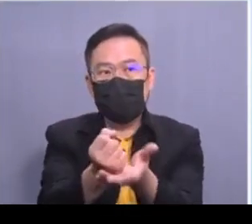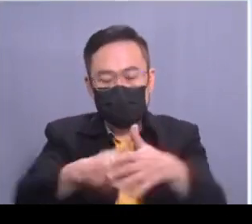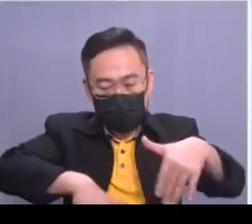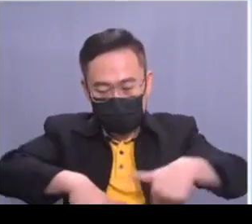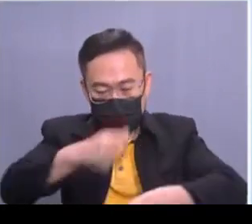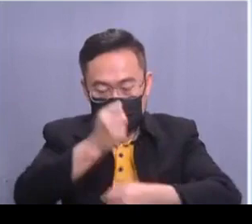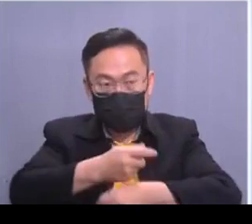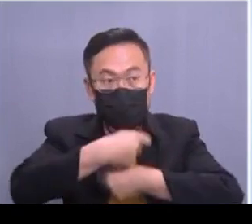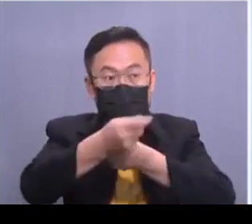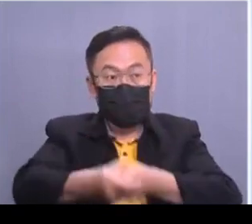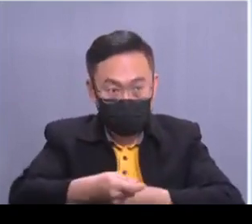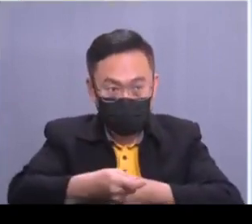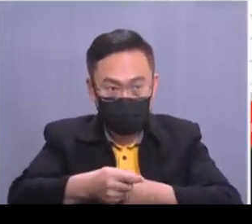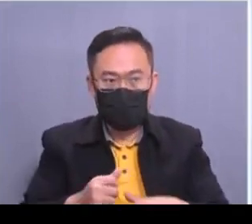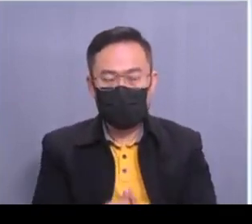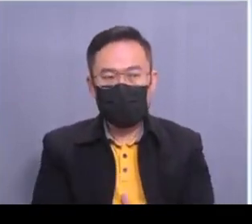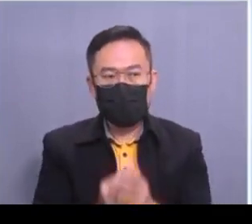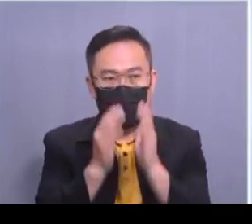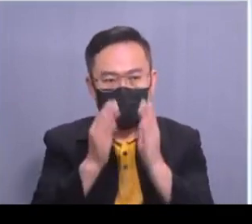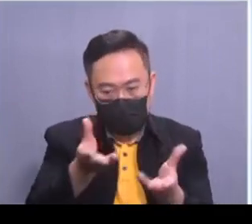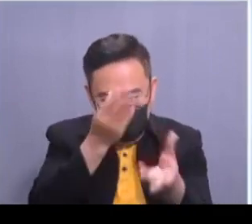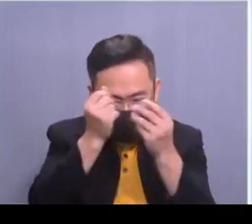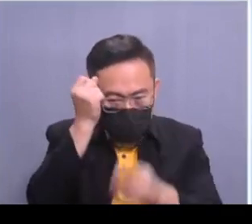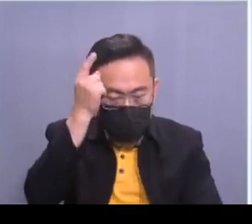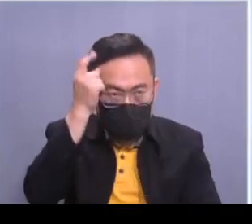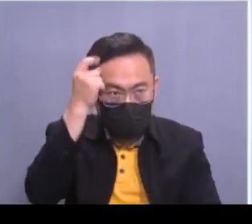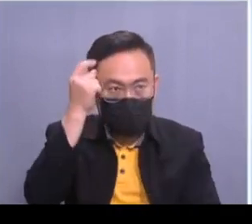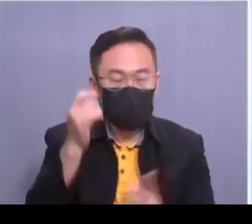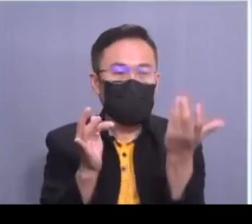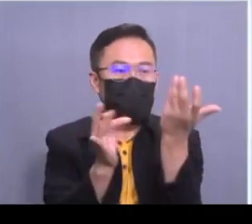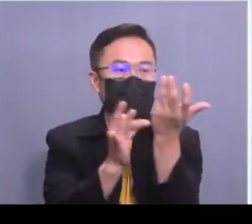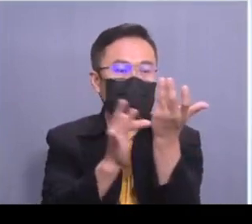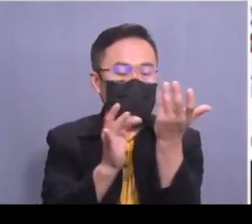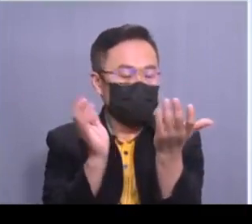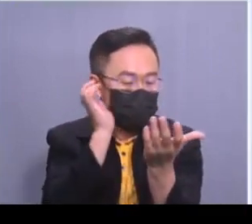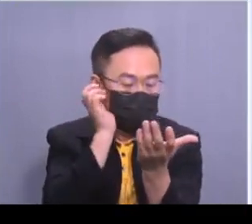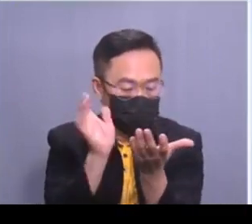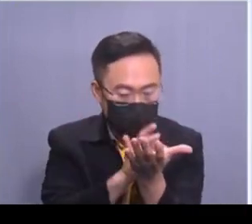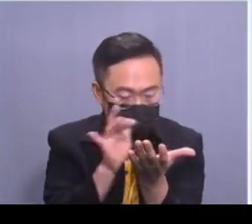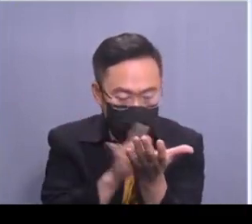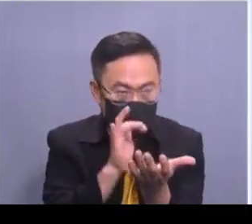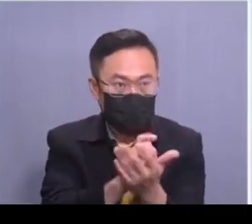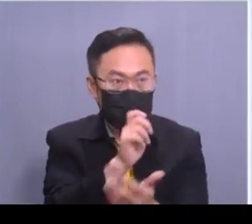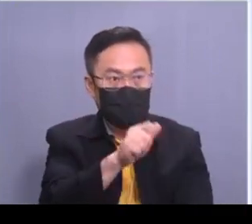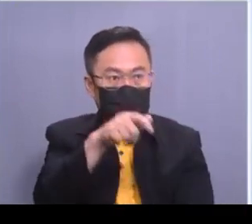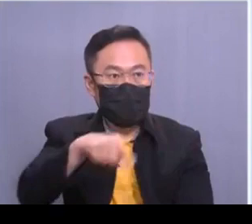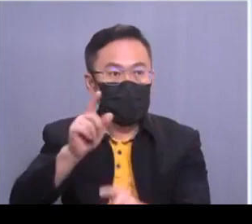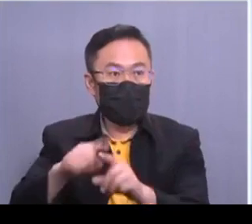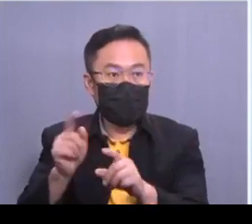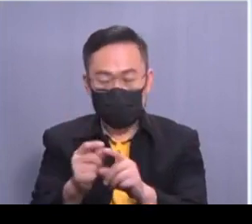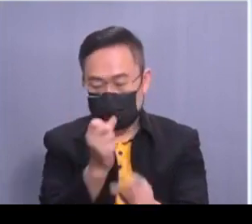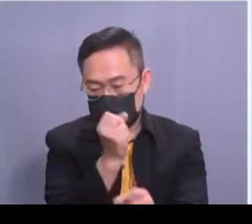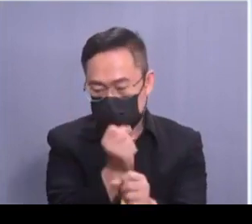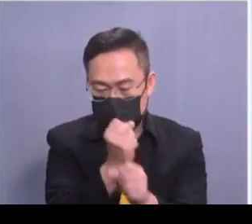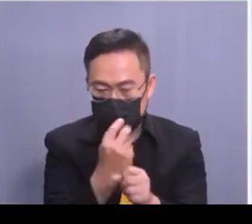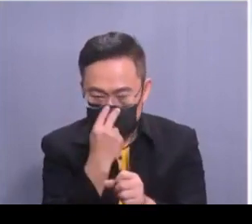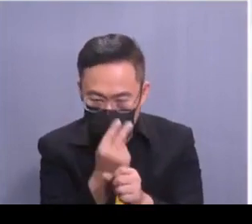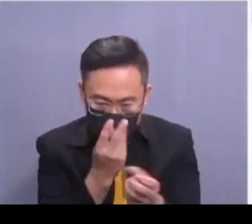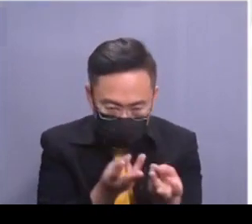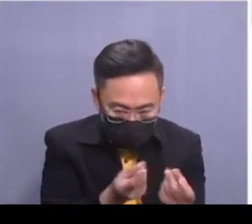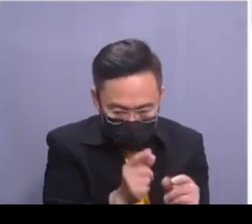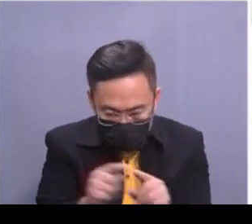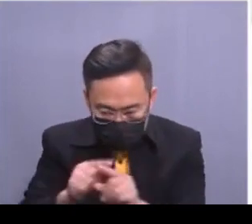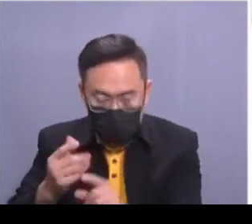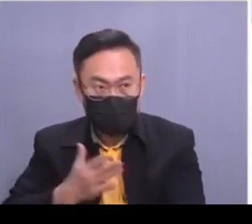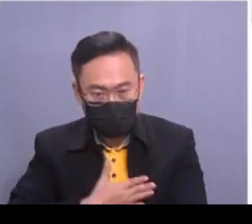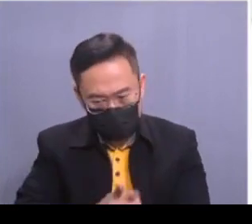ตรกรซึ่งพอจะมีความรู้ในการที่จะใช้โทรศัพท์มือถือในการที่จะใช้แอปพลิเคชันในการที่จะดูแลพื้นที่ของต